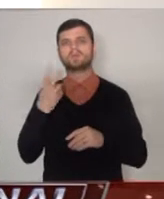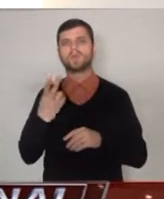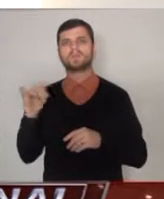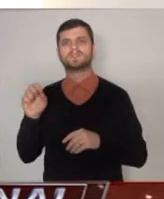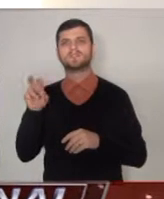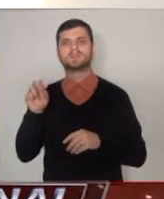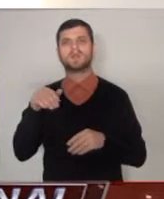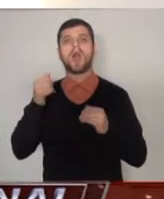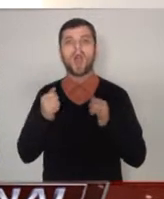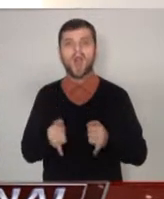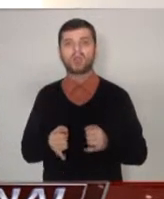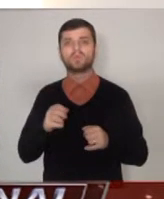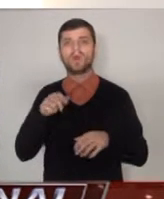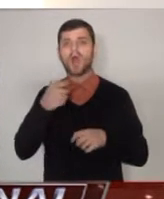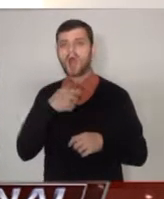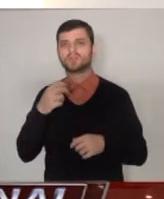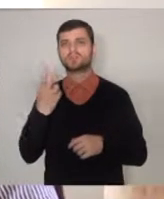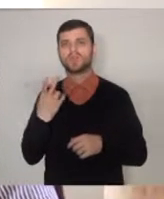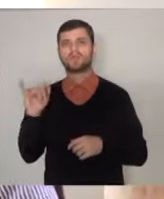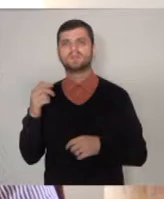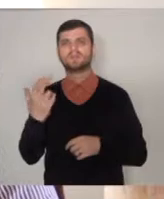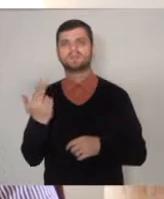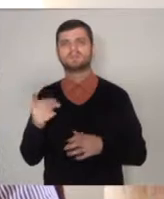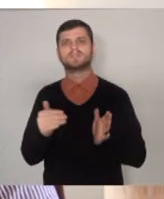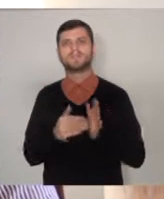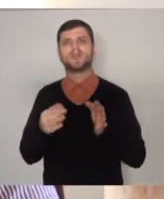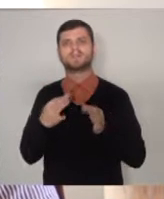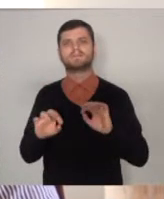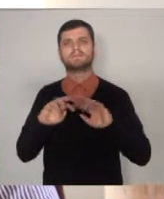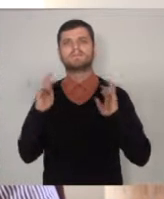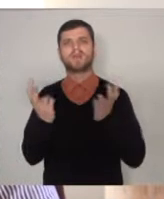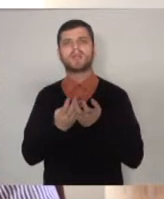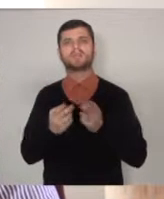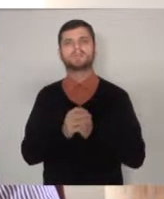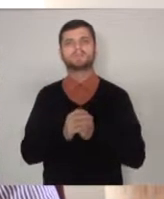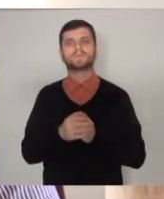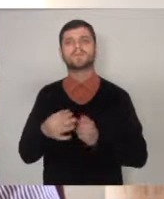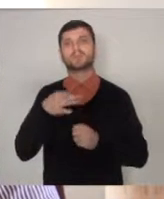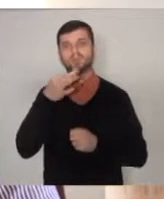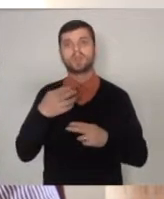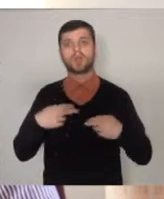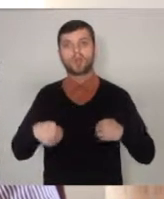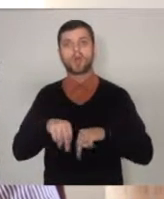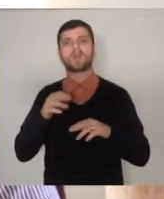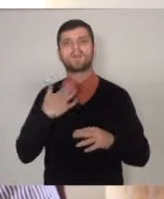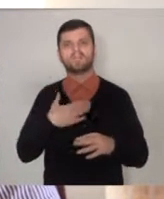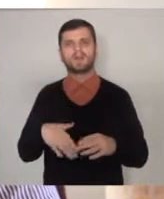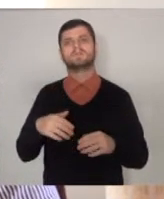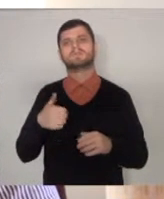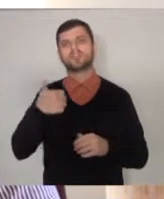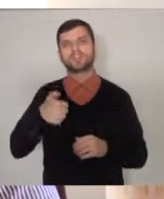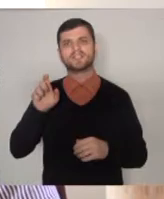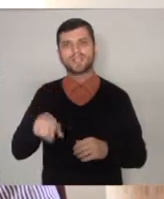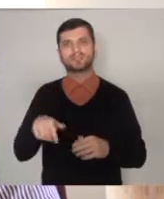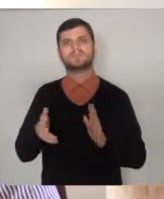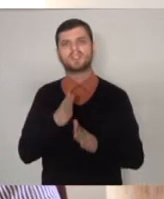în 2015 că trebuia să avem lucrările deja terminate. Ei s-au angajat prin contractul lor de lucrări că termină în 6 luni de zile. Și